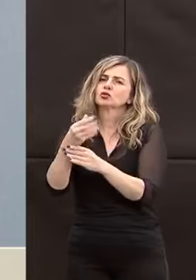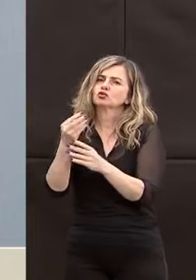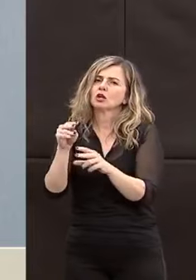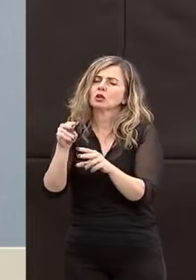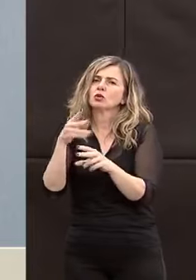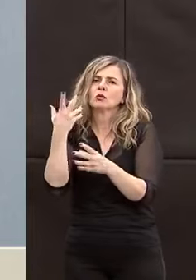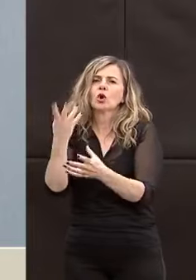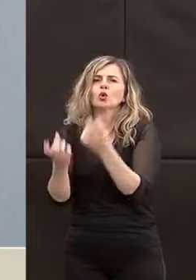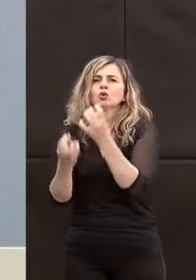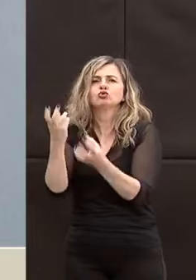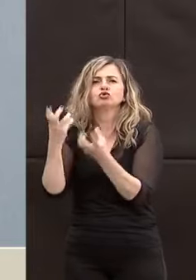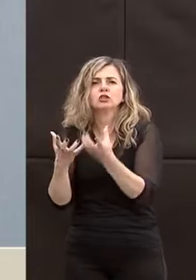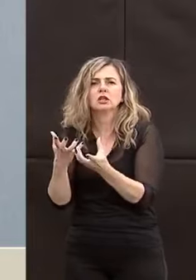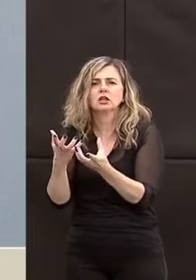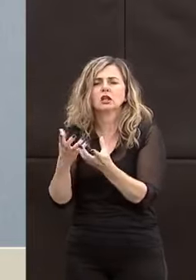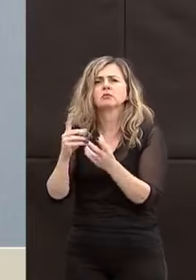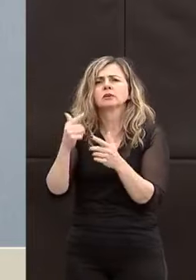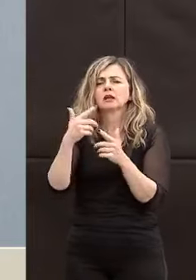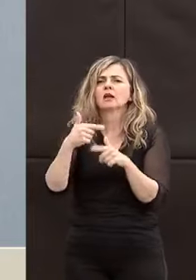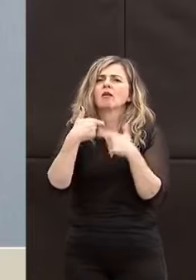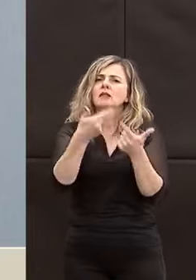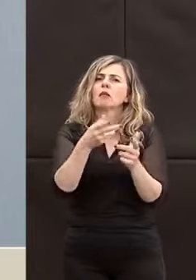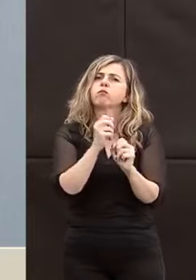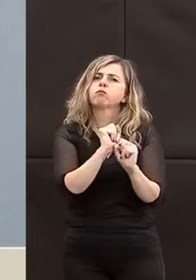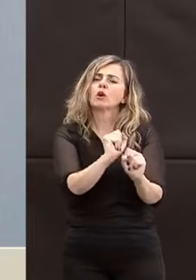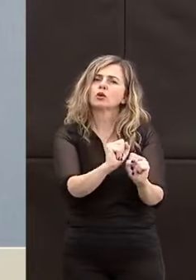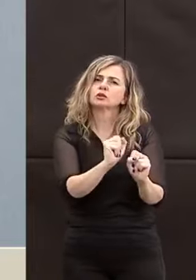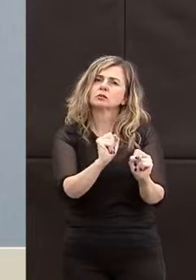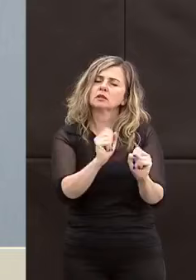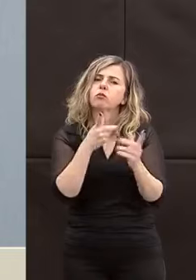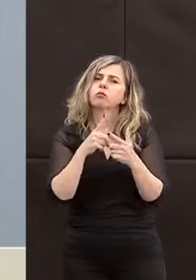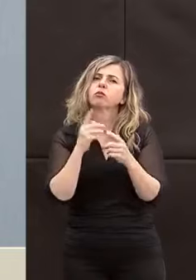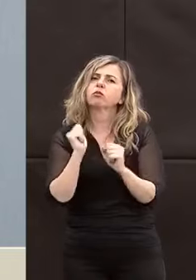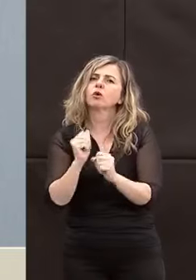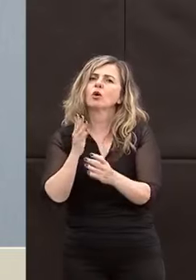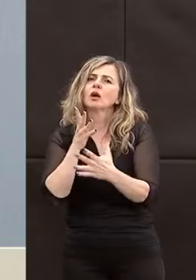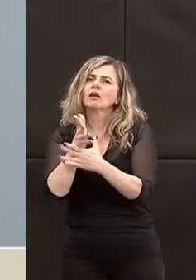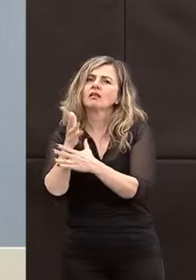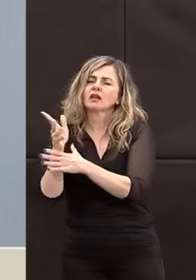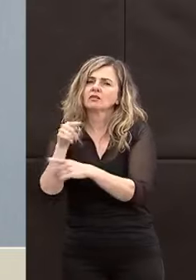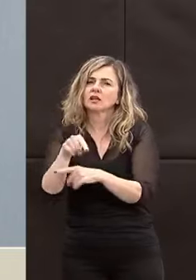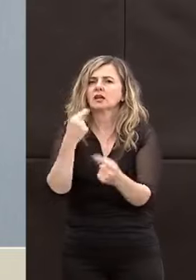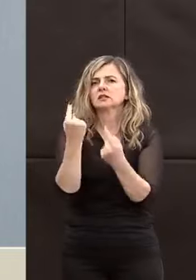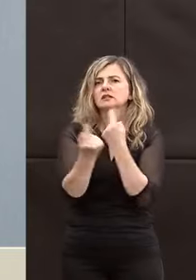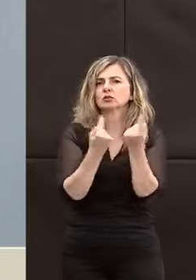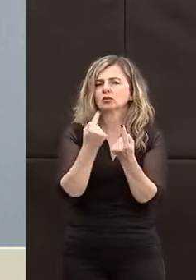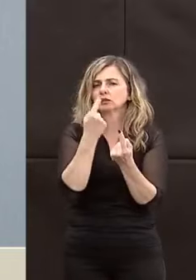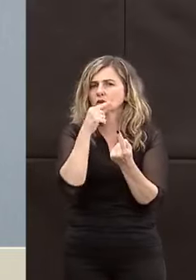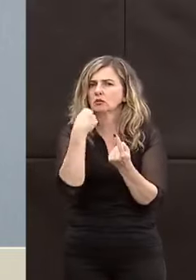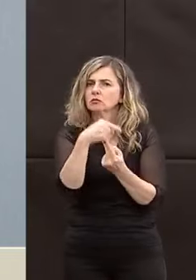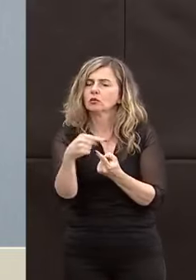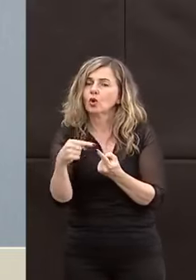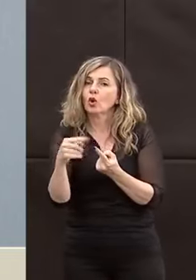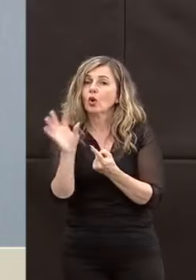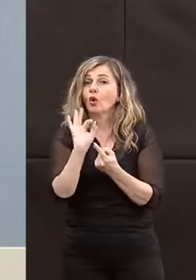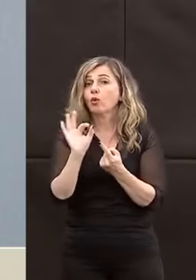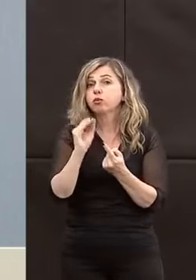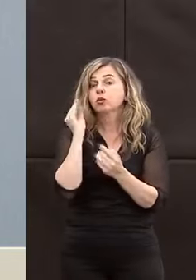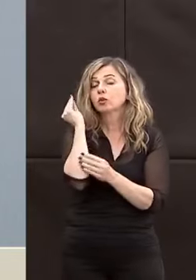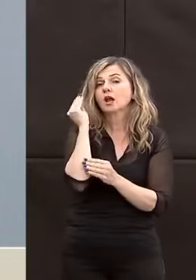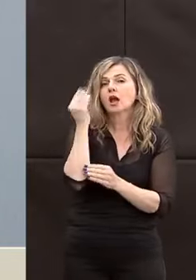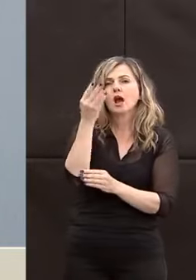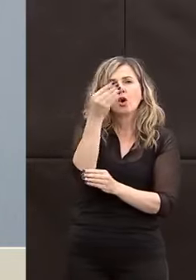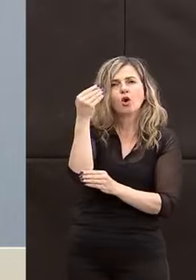dando la possibilità di poter intervenire su questo tipo di situazioni oppure pensiamo a un hotel